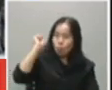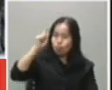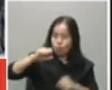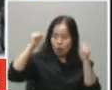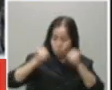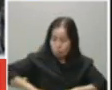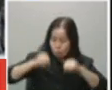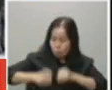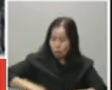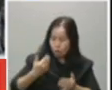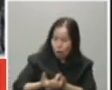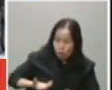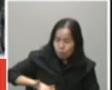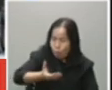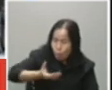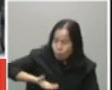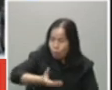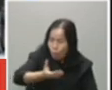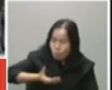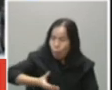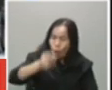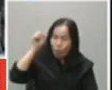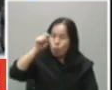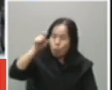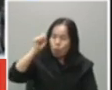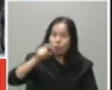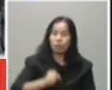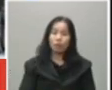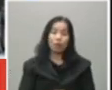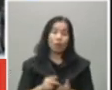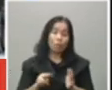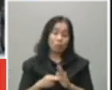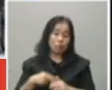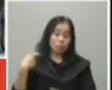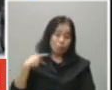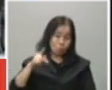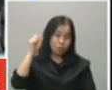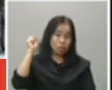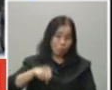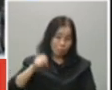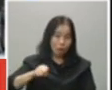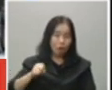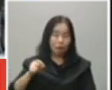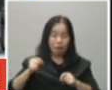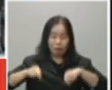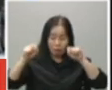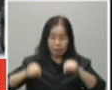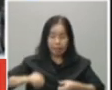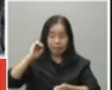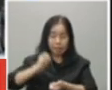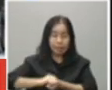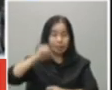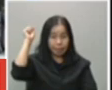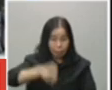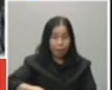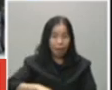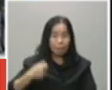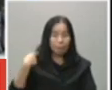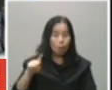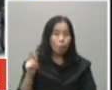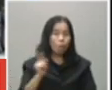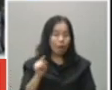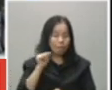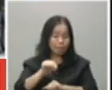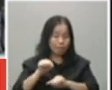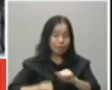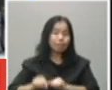านบาทเนี่ยนะครับมันจะมีผลประโยชน์จากการเซ็นสัญญาหรือไม่ไม่ต้องพูดแล้วครับผ